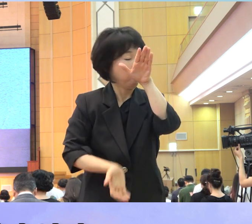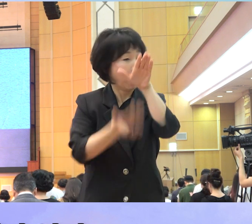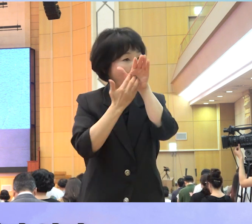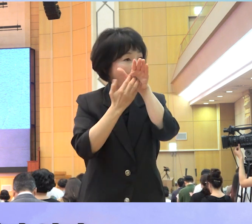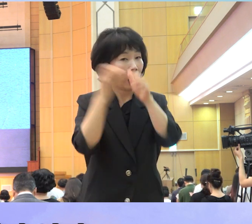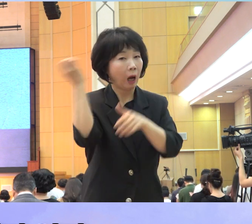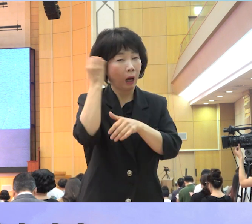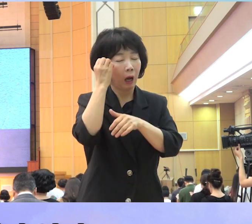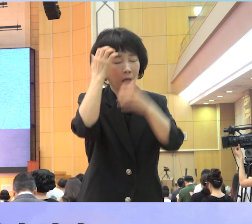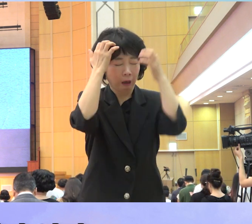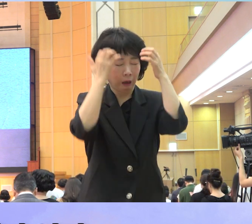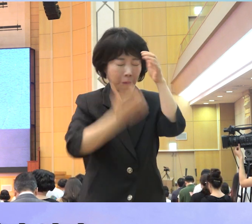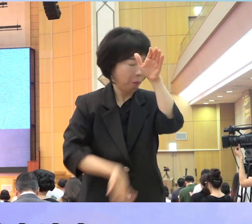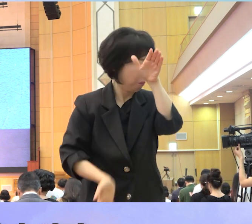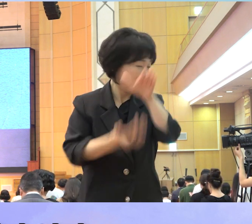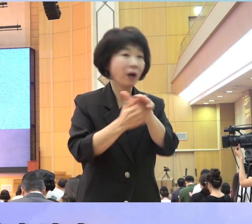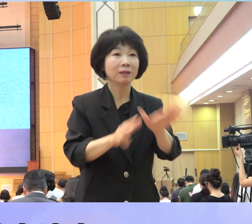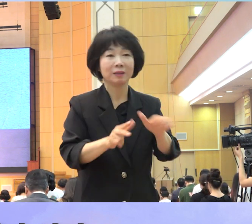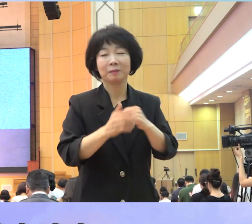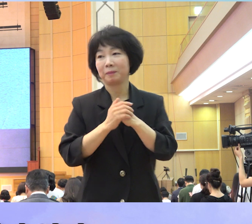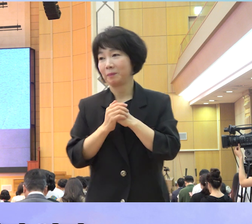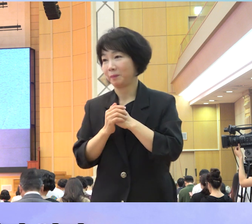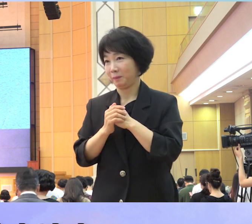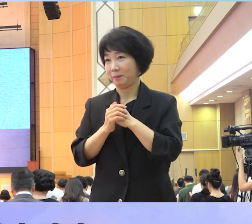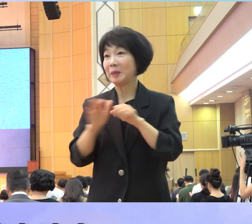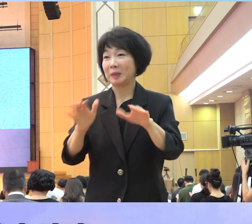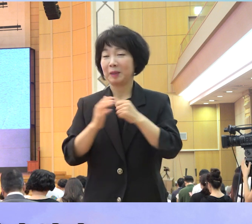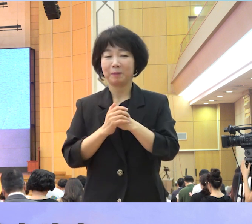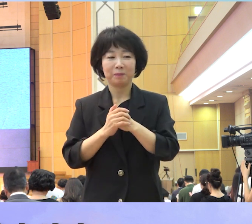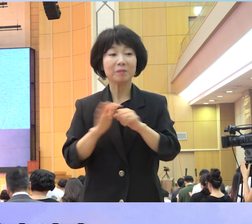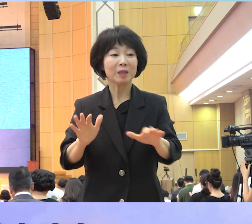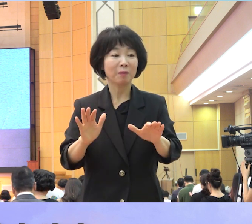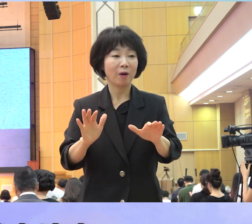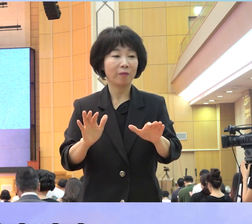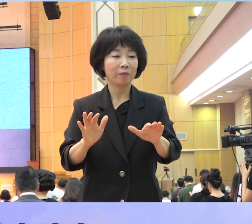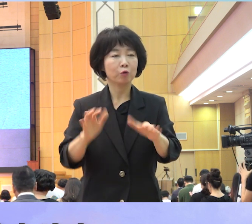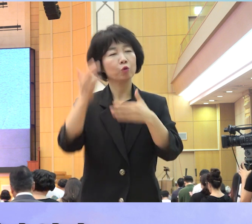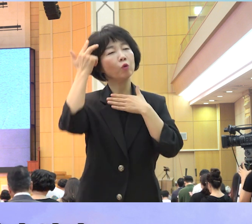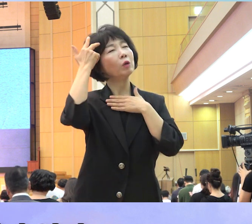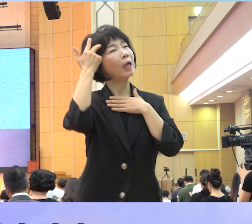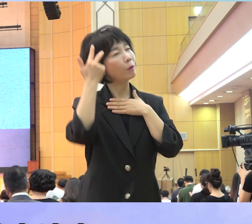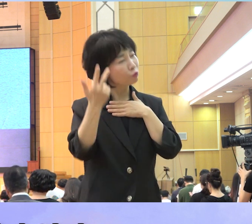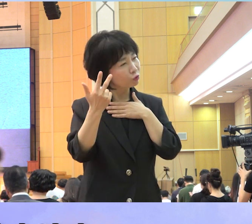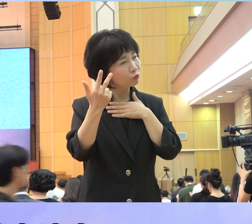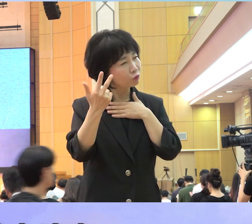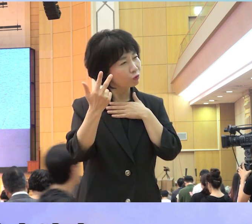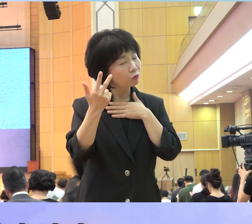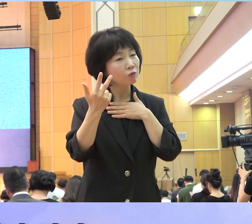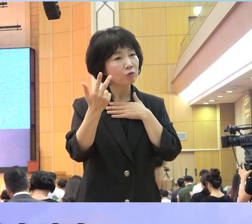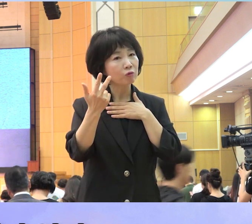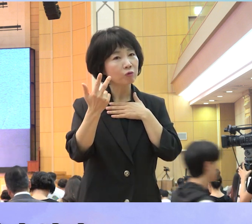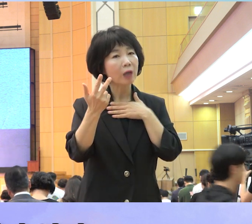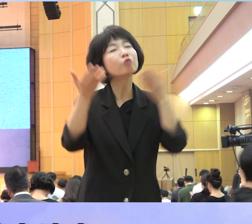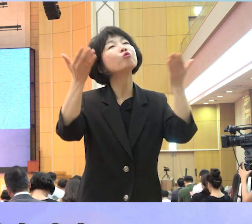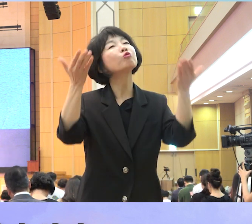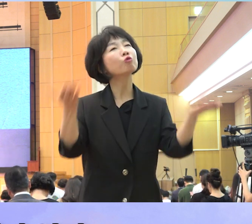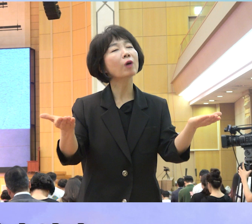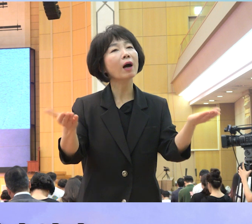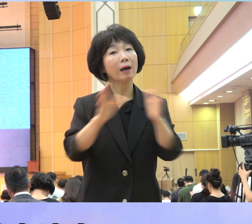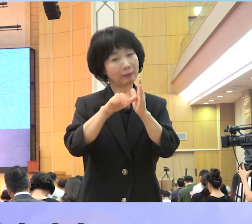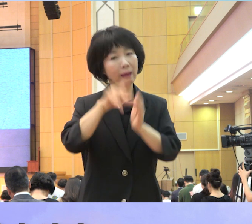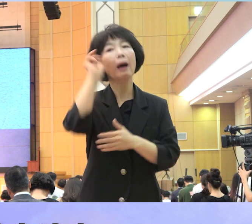정점을 향해서 가고 있습니다. 무엇보다 이번 주 또 다음 주까지